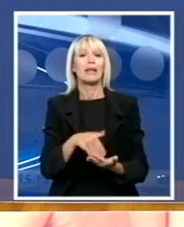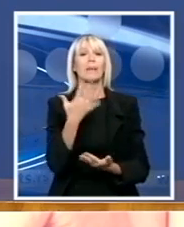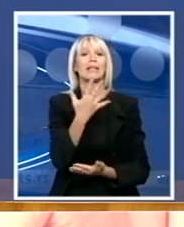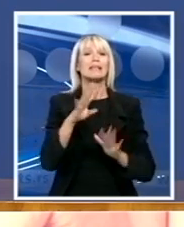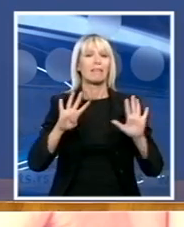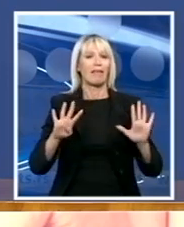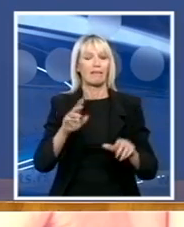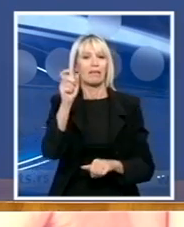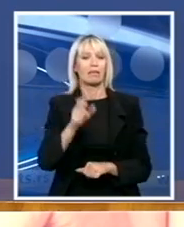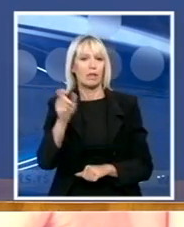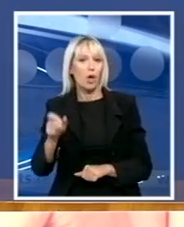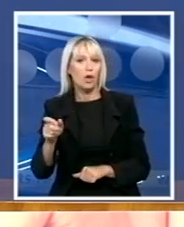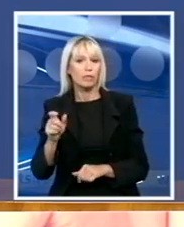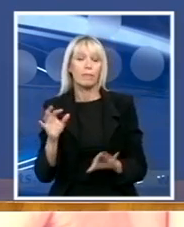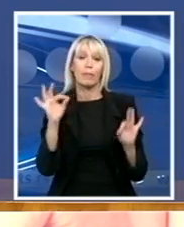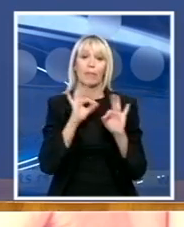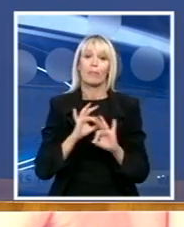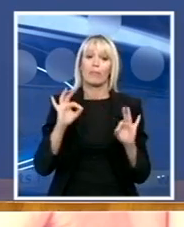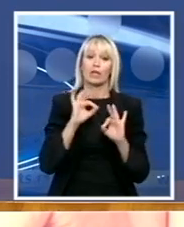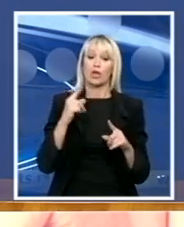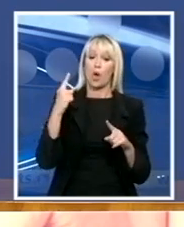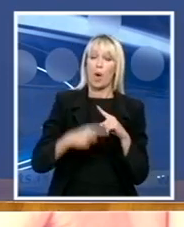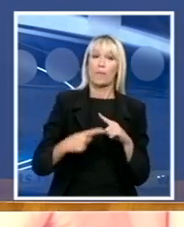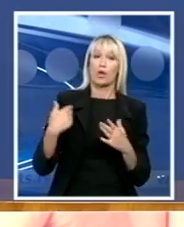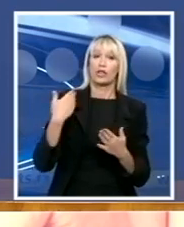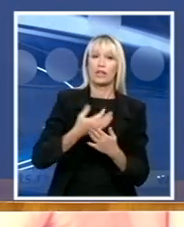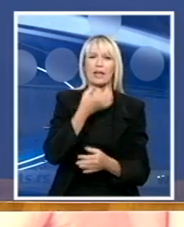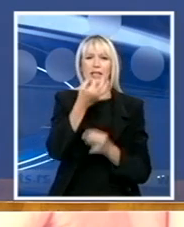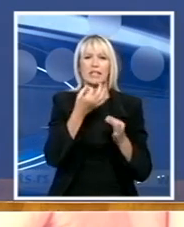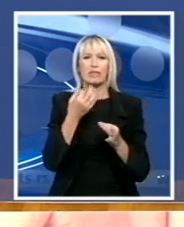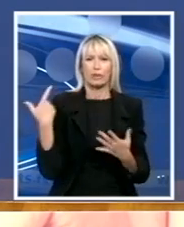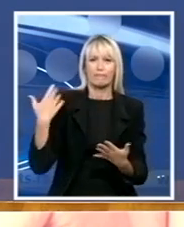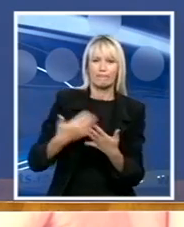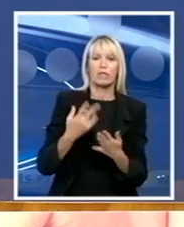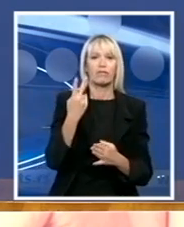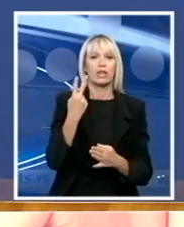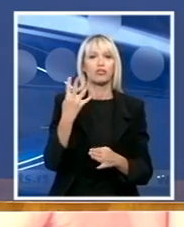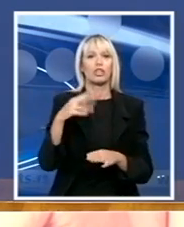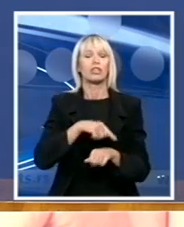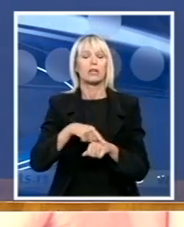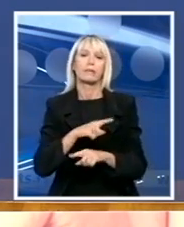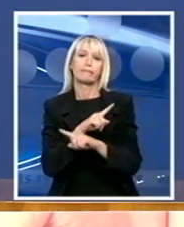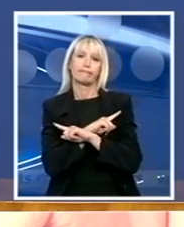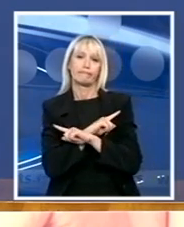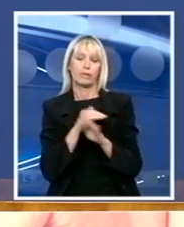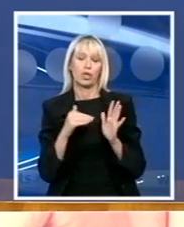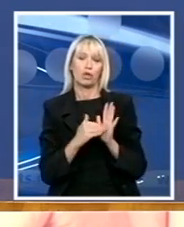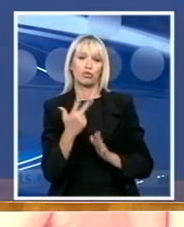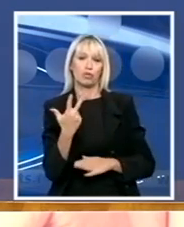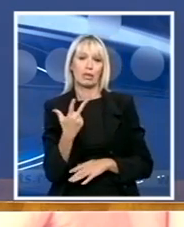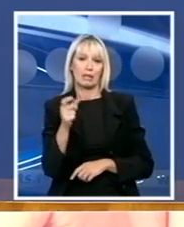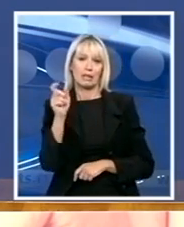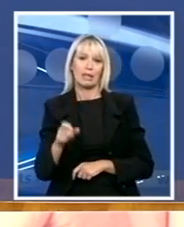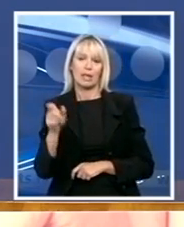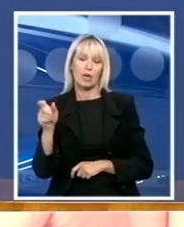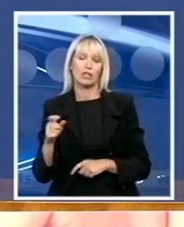854.059 osoba. Nažalost, od našeg poslednjeg izveštavanja u poslednja 24 časa preminule su još 3 osobe kao